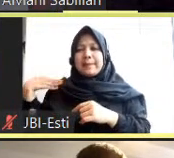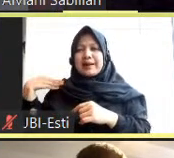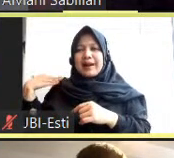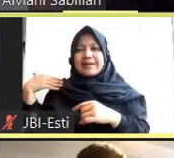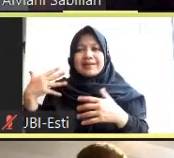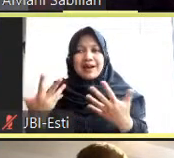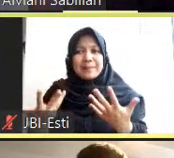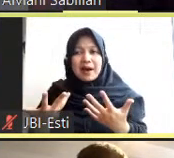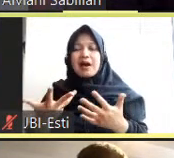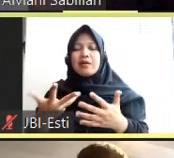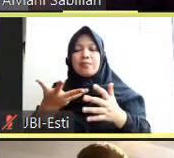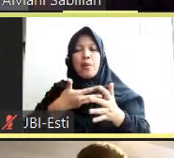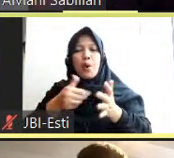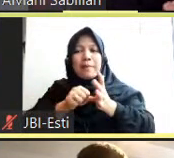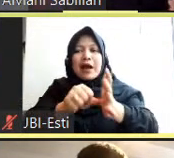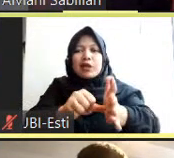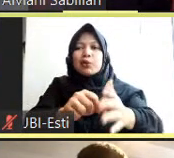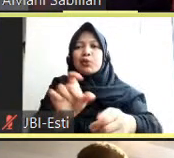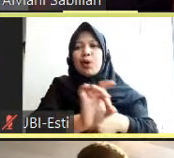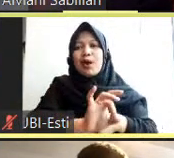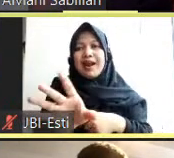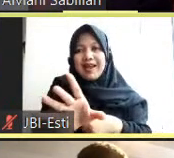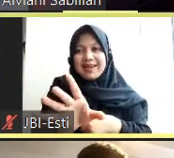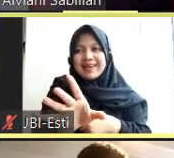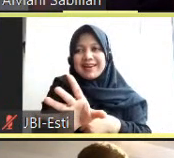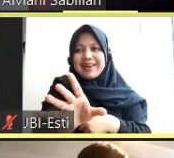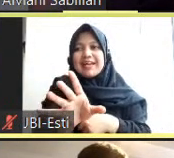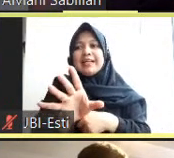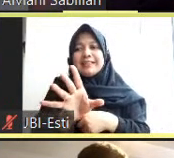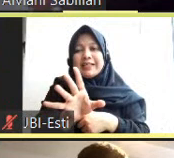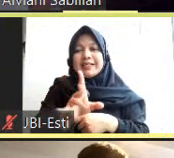menolong teman-teman lain. Jadi sebisa mungkin kita menjaga diri kita